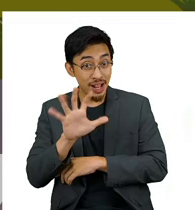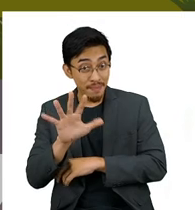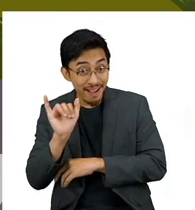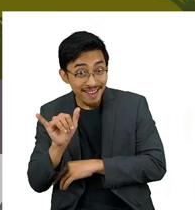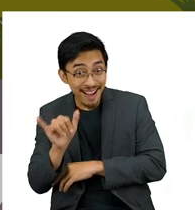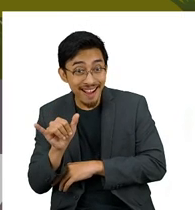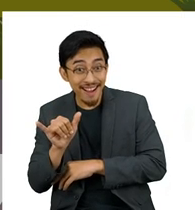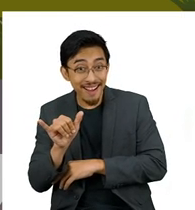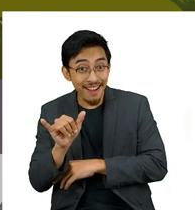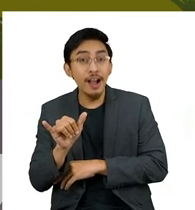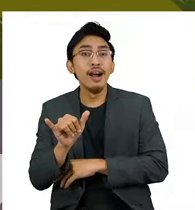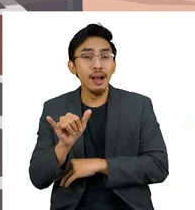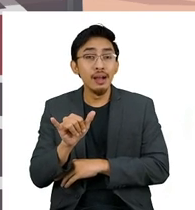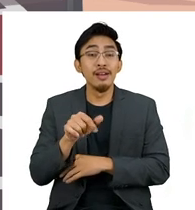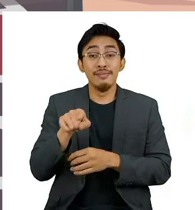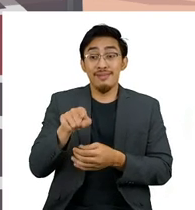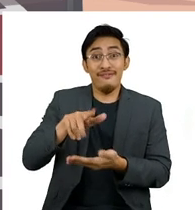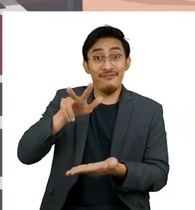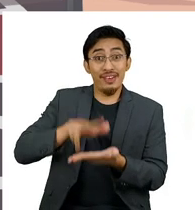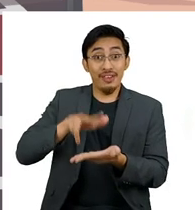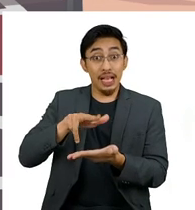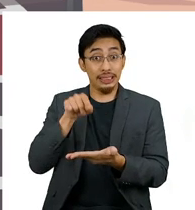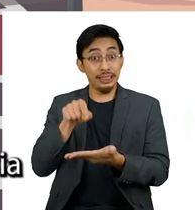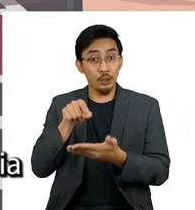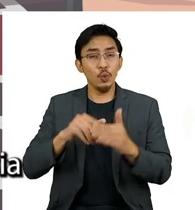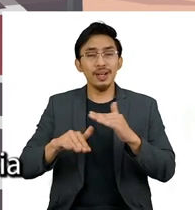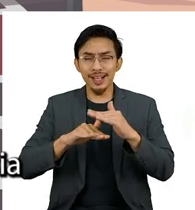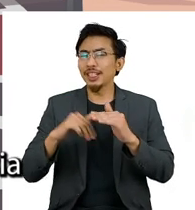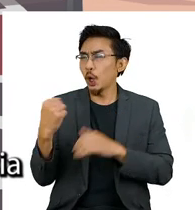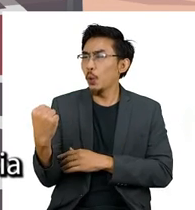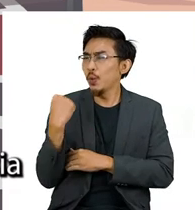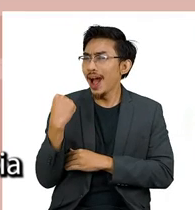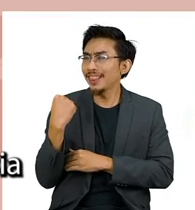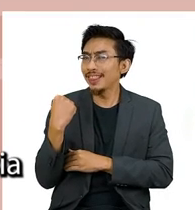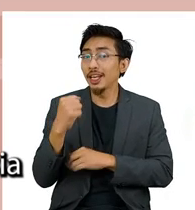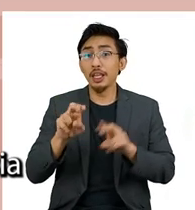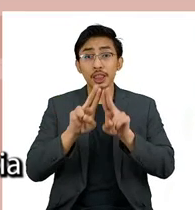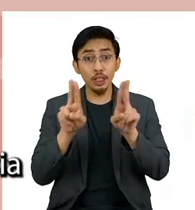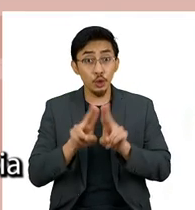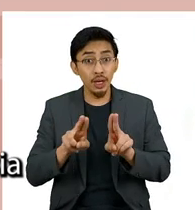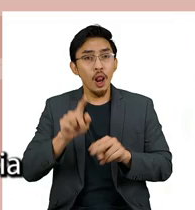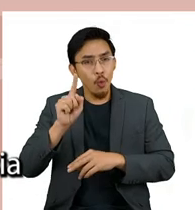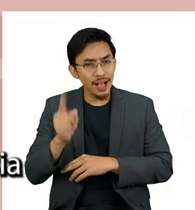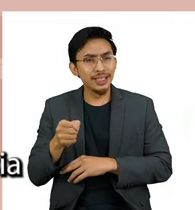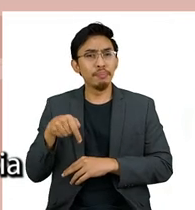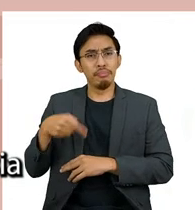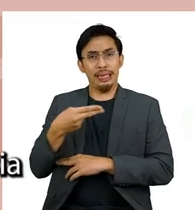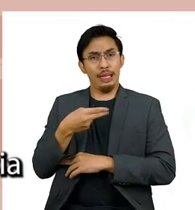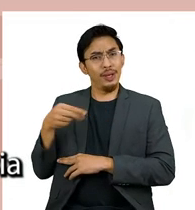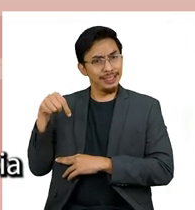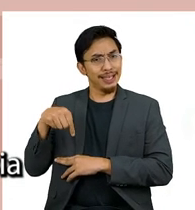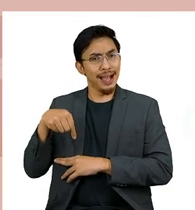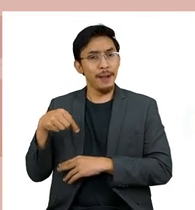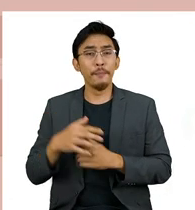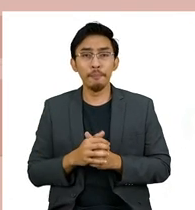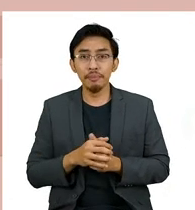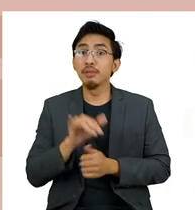ya? Ratifikasi ini kan jadi dasar yang kuat untuk isi Konvensi Internasional itu wajib dilaksanakan di